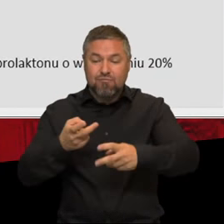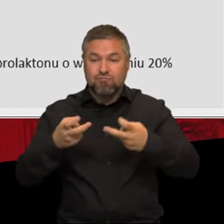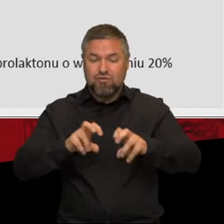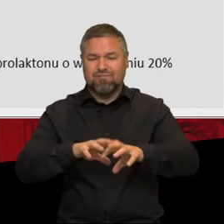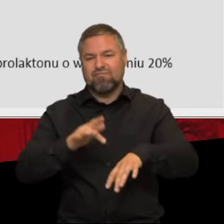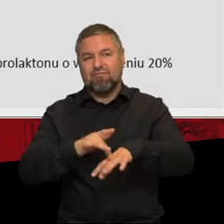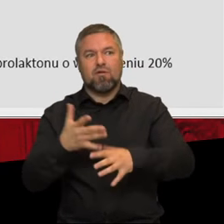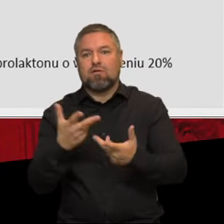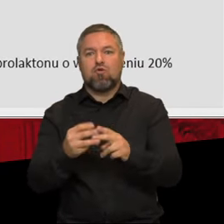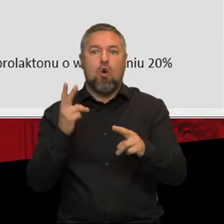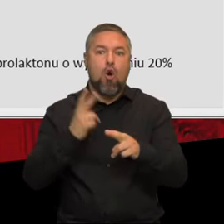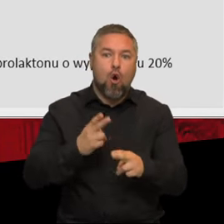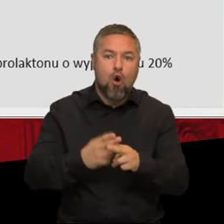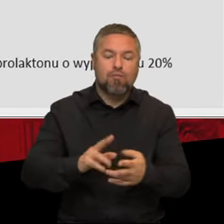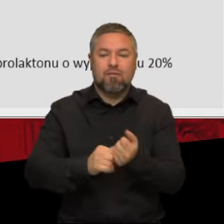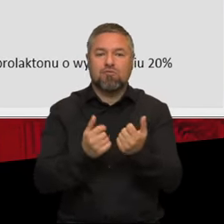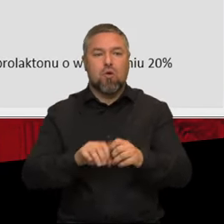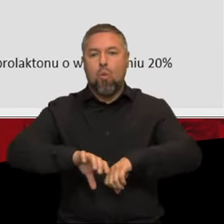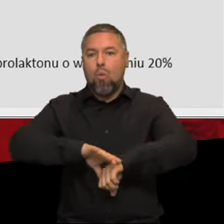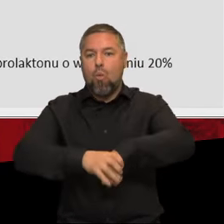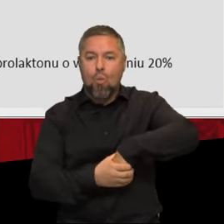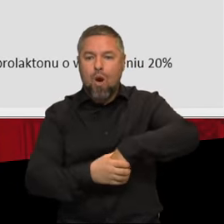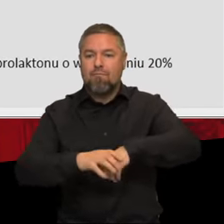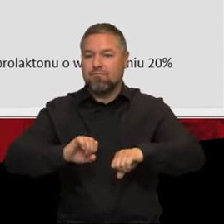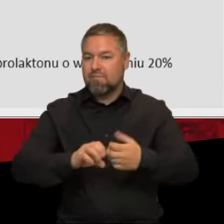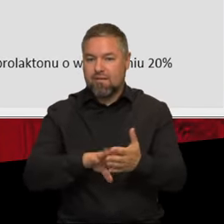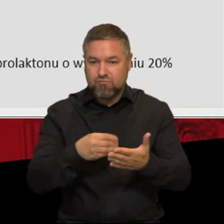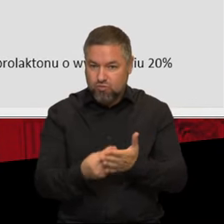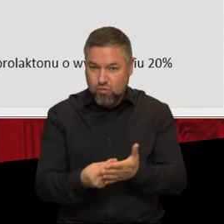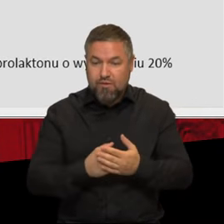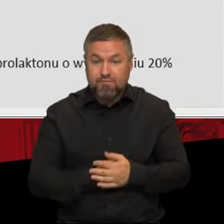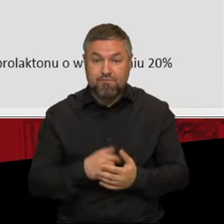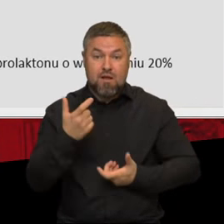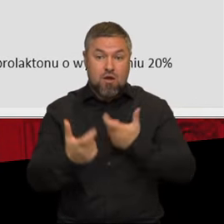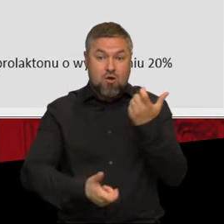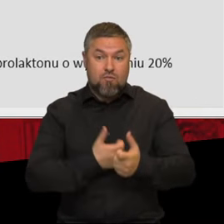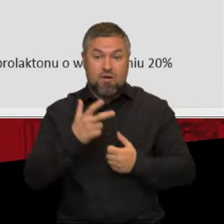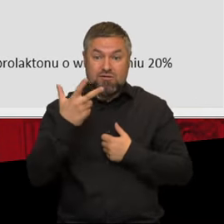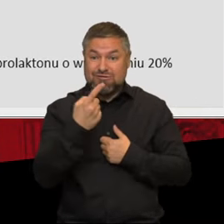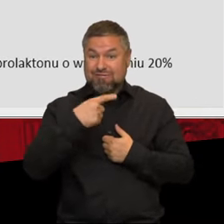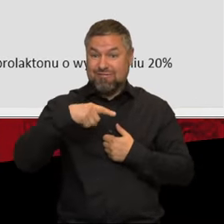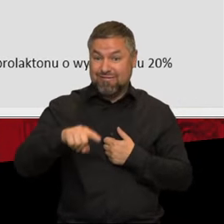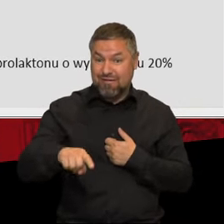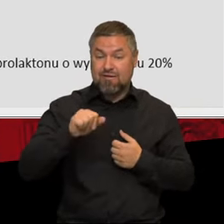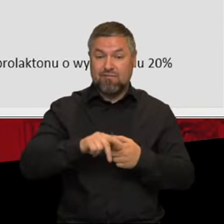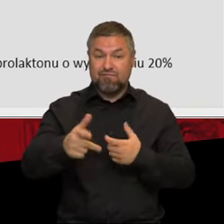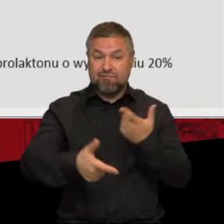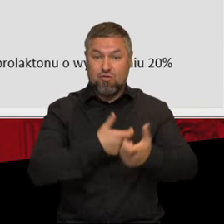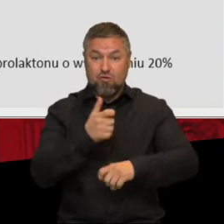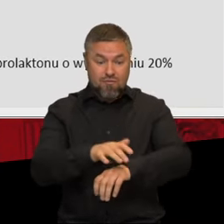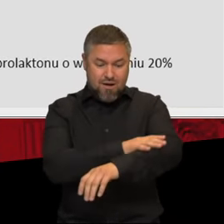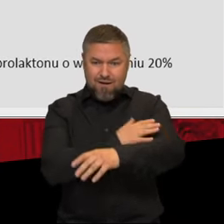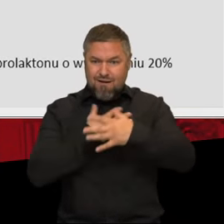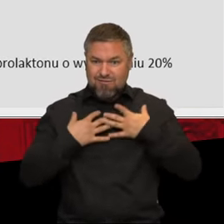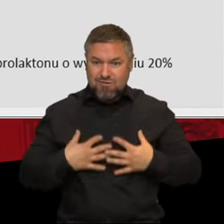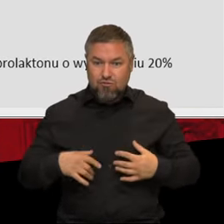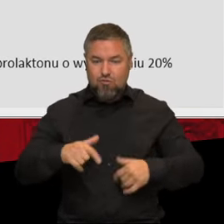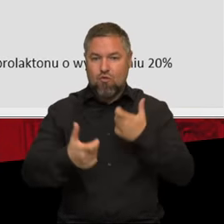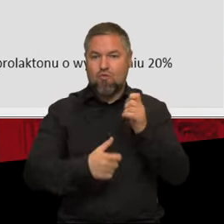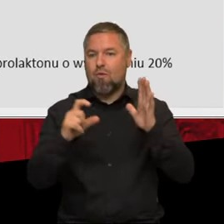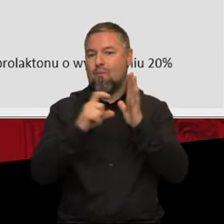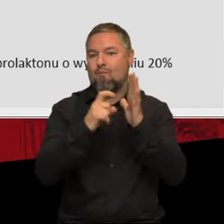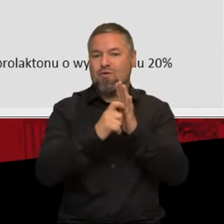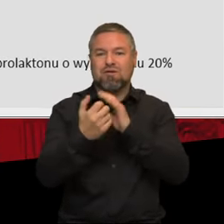powstałych w wyniku jakiejś choroby lub urazu. I zastosowanie druku 3D w inżynierii tkankowej możemy podzielić na